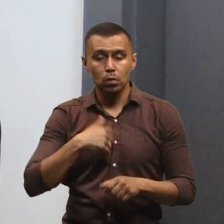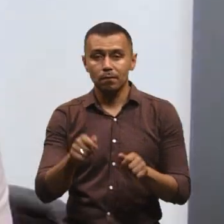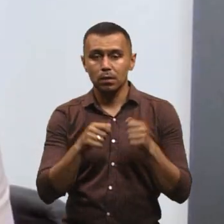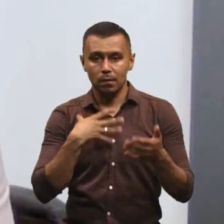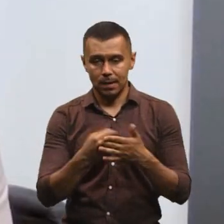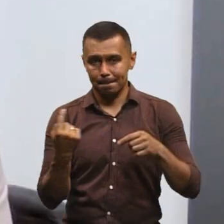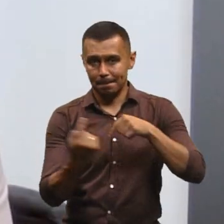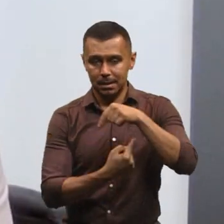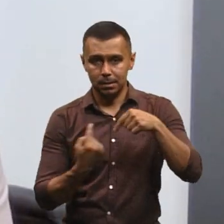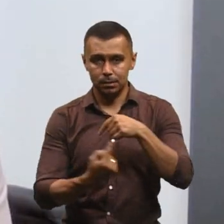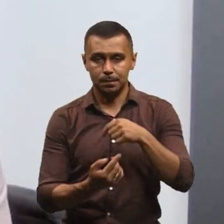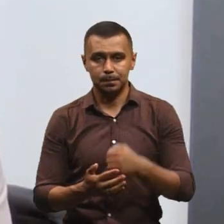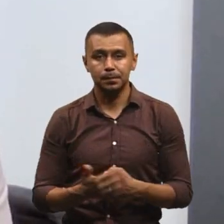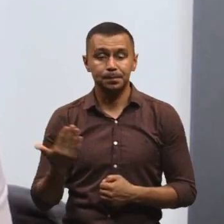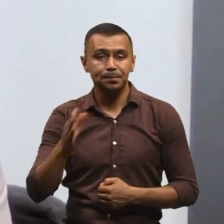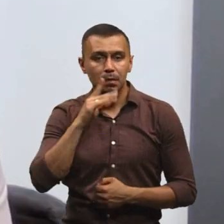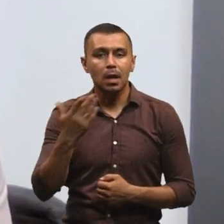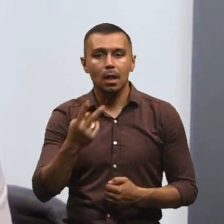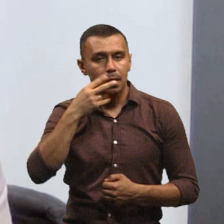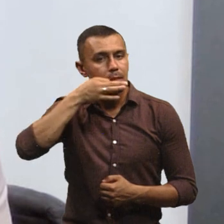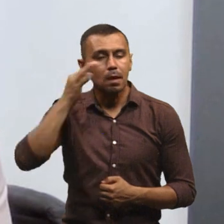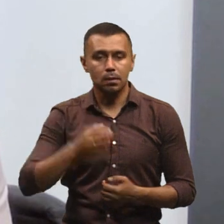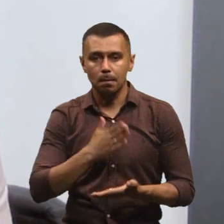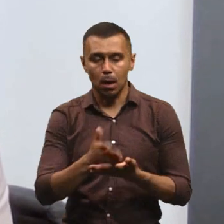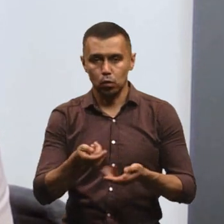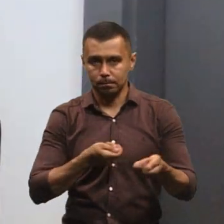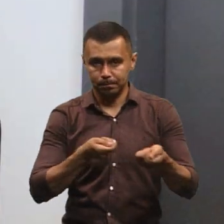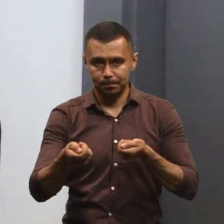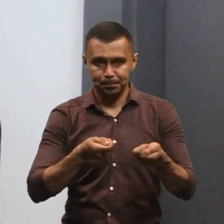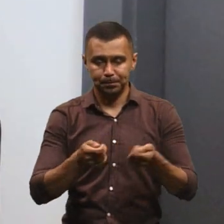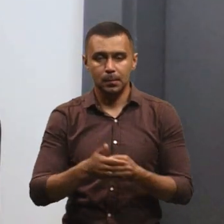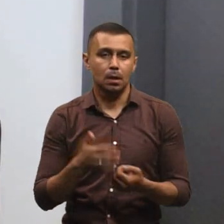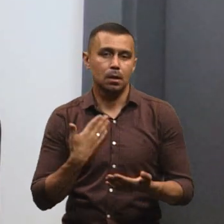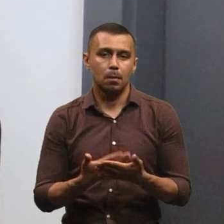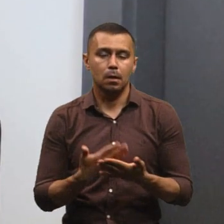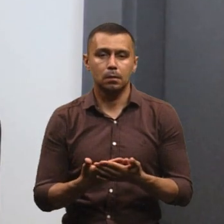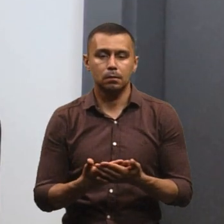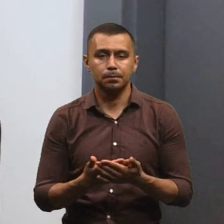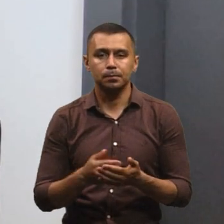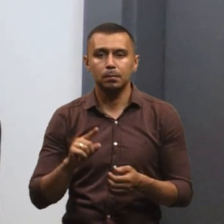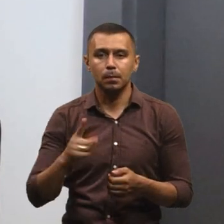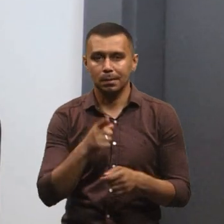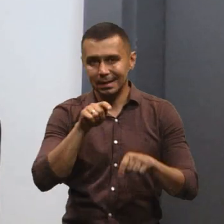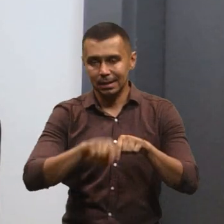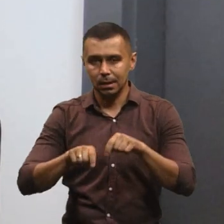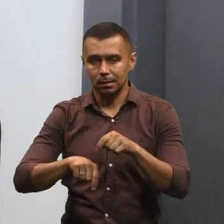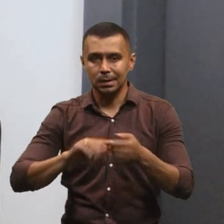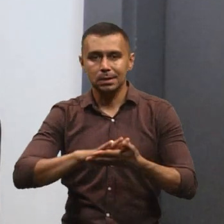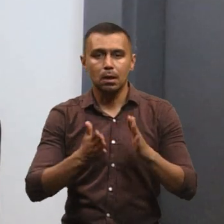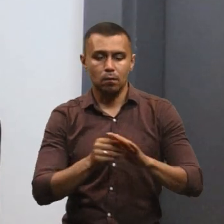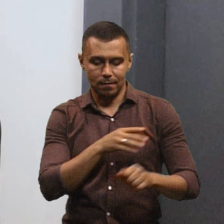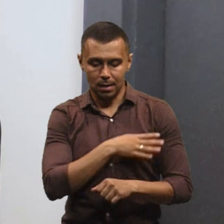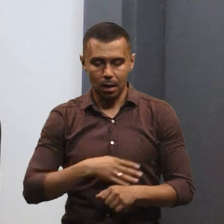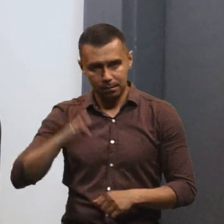власну справу Оксана Коляда каже Які навички мають кейс-менеджери до прикладу первинного скринінгу стану ветерана чи